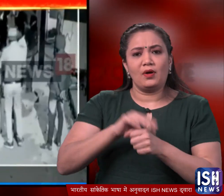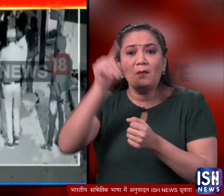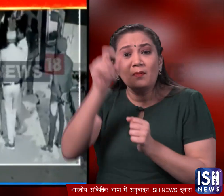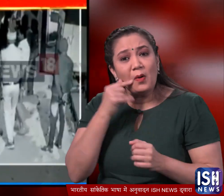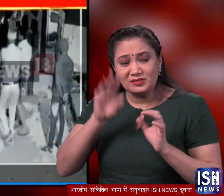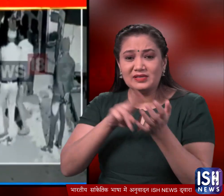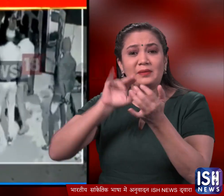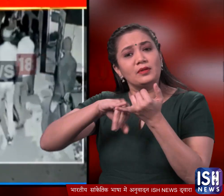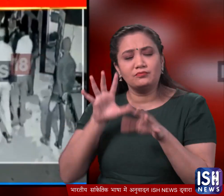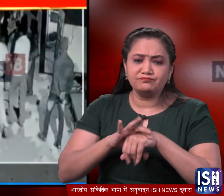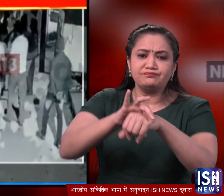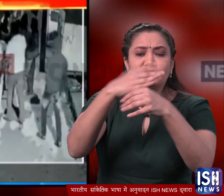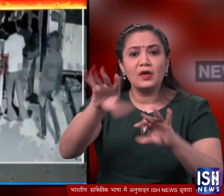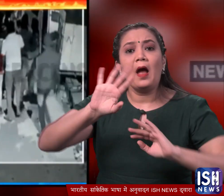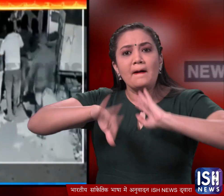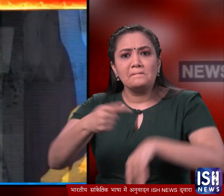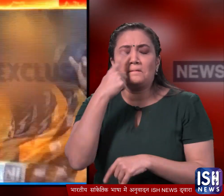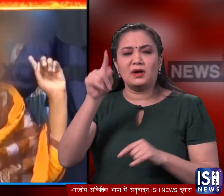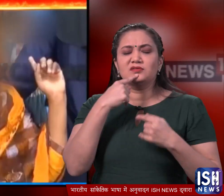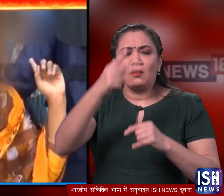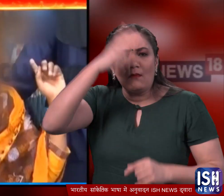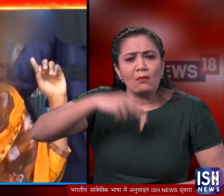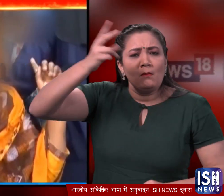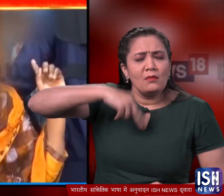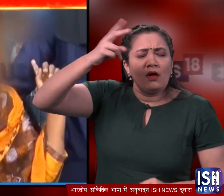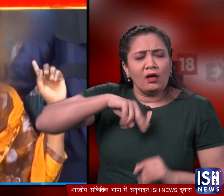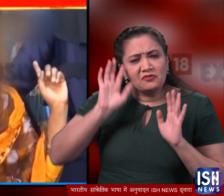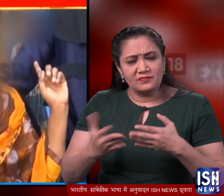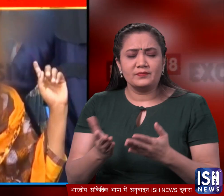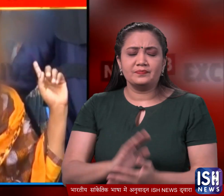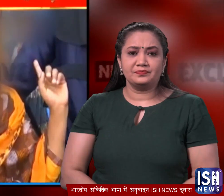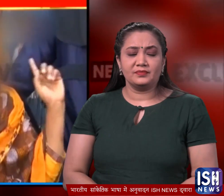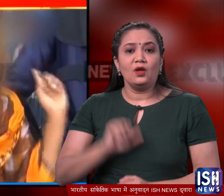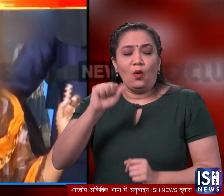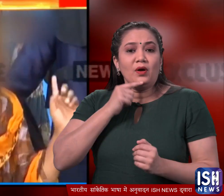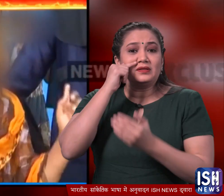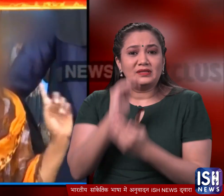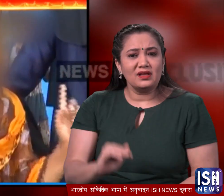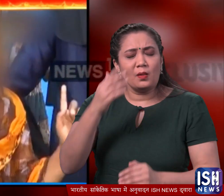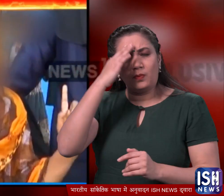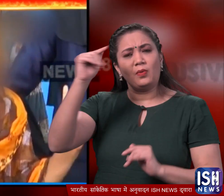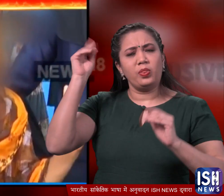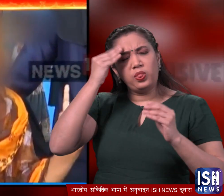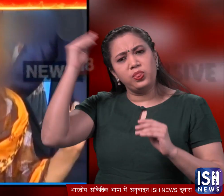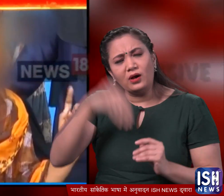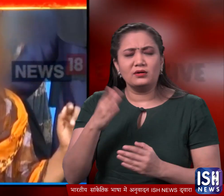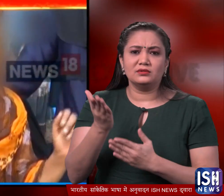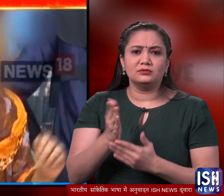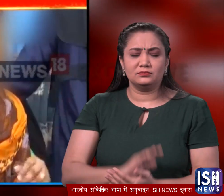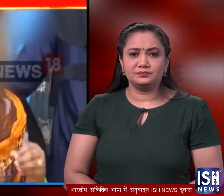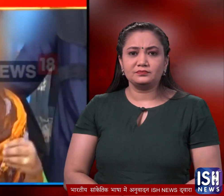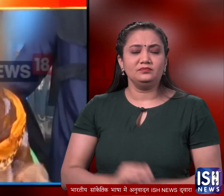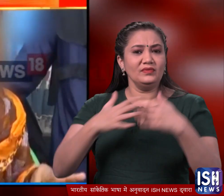लेकर वहां से चले गए। जिसके बाद आरोपी की मां सामने आई। उसका रो रो कर बुरा हाल नजर आया। उसने उसके बेटे पर लगे आरोप को गलत